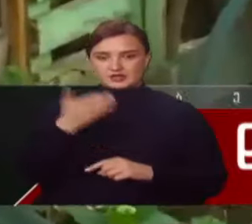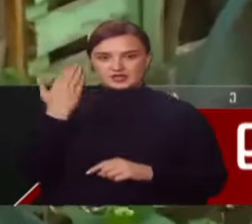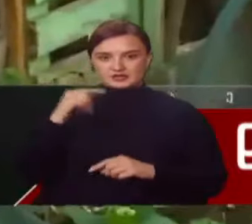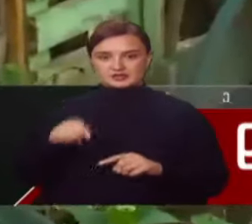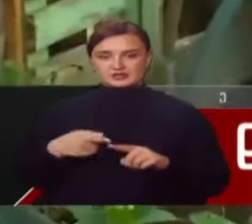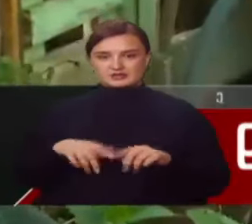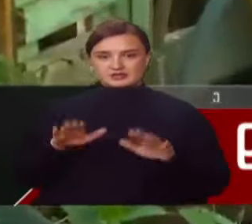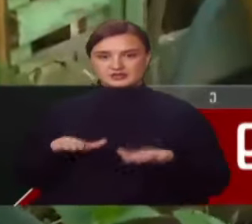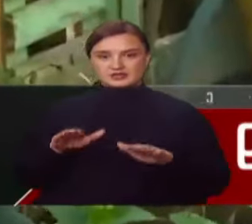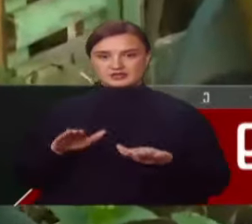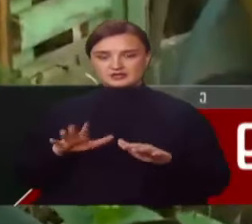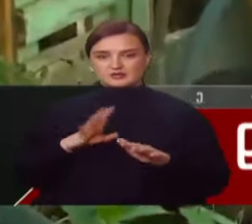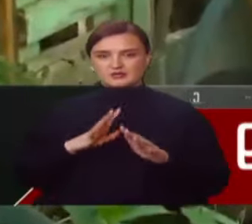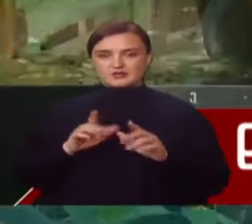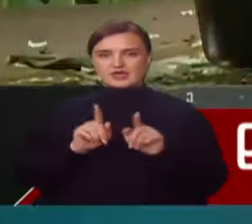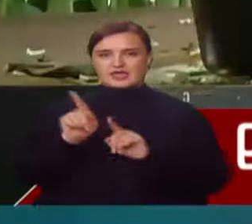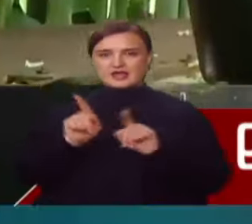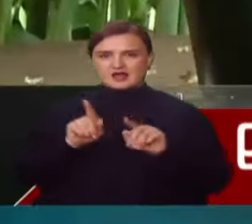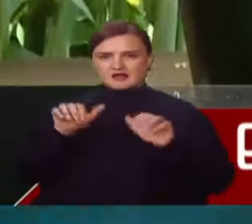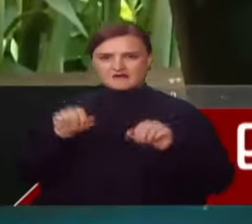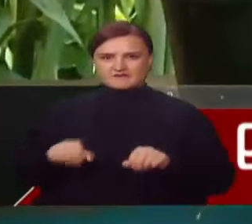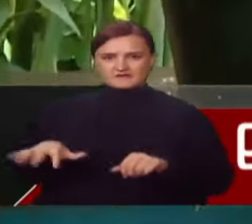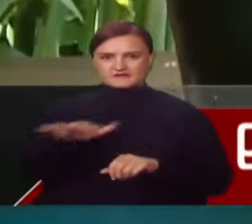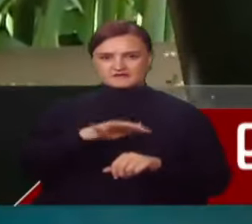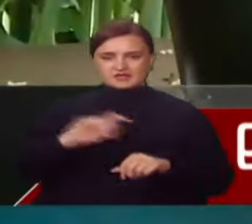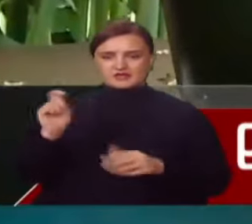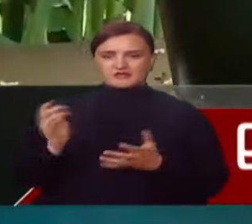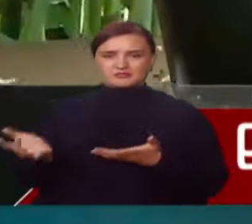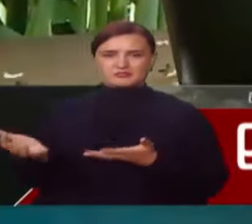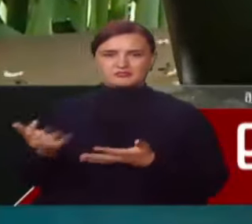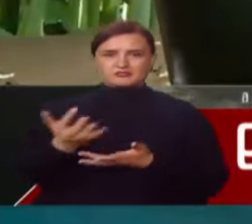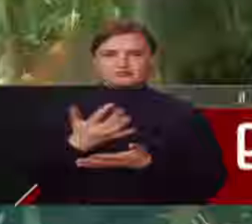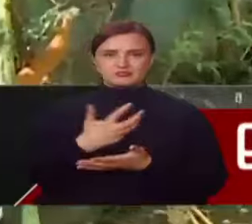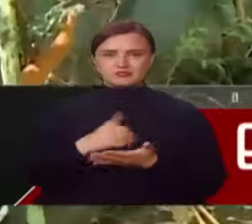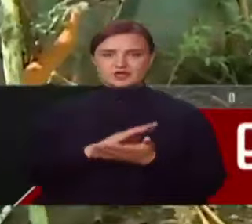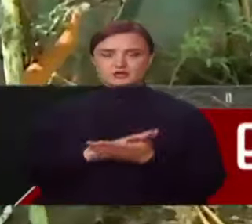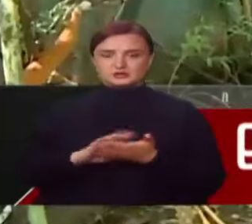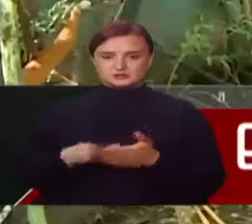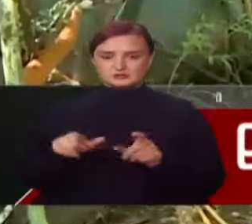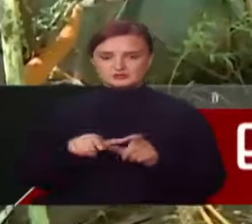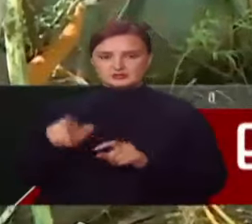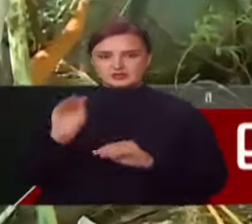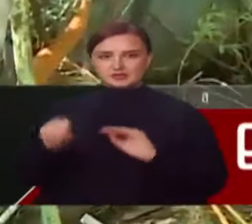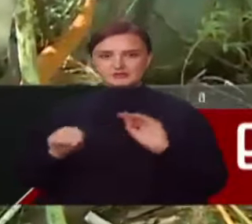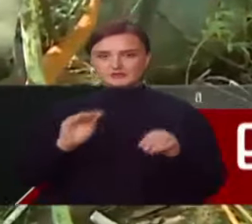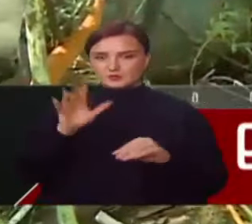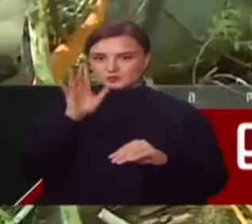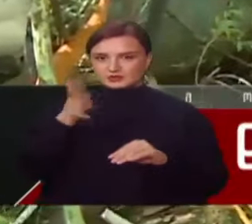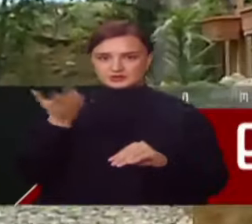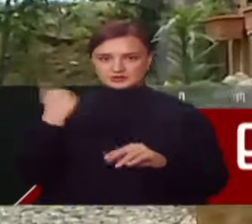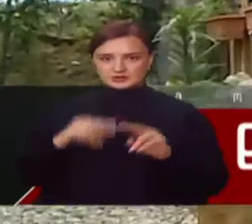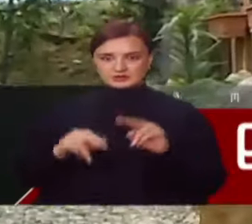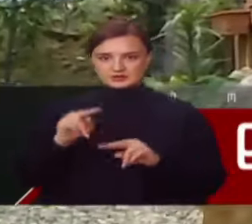ეს ადგილი ეკალ ბარდით ყოფილა დაფარული. გოგამ ნაგავსაყრელის გასუფთავება და ვიზიტორებისთვის ბილიკების მოწყობა 5 წლის წინ